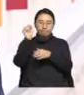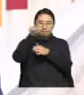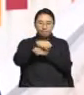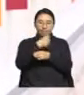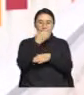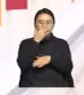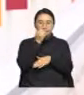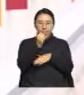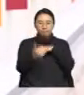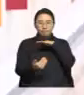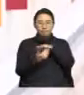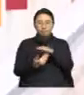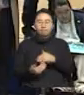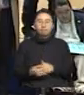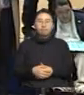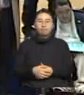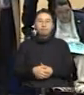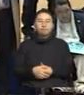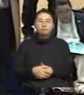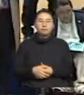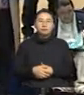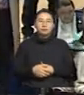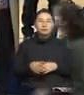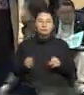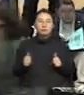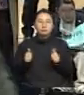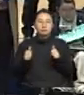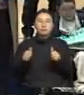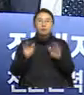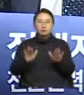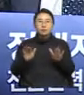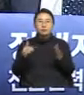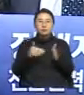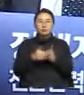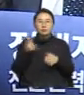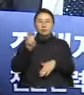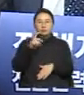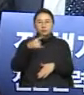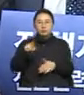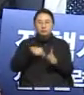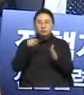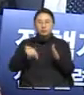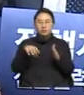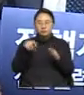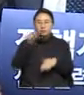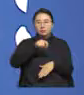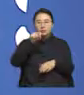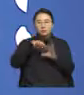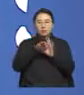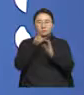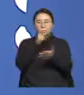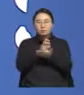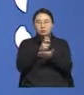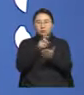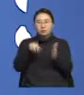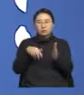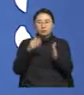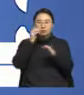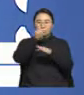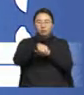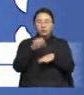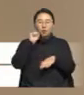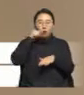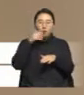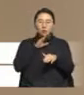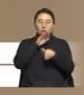이게 이루어지기를 좀 희망합니다. 총선이 가까워진 현재로선 20대 국회 내에 자치분권 관련 법안이 통과되긴 어려운